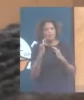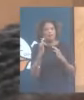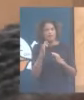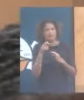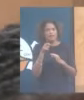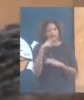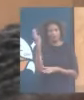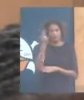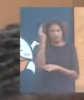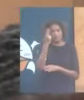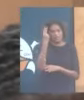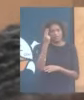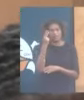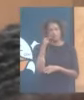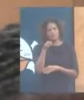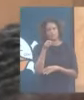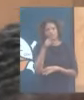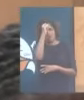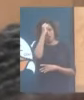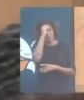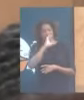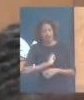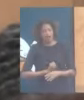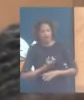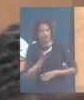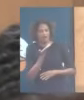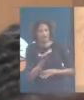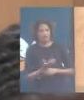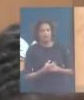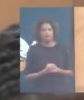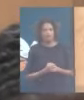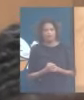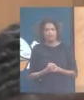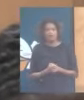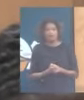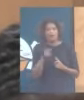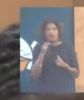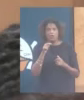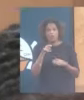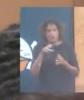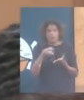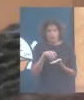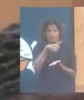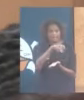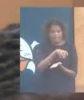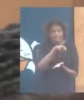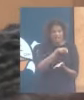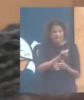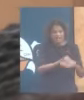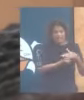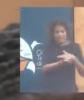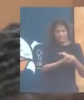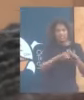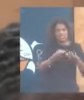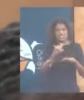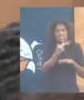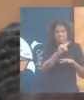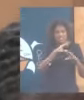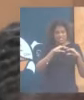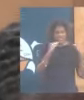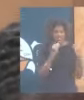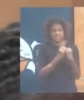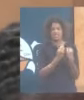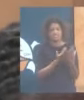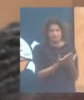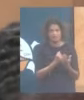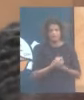des arts, qui est un satellite de la CTM, je le rappelle, financé par la CTM, et qui est donc, le